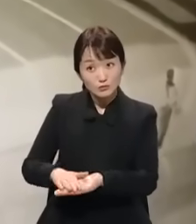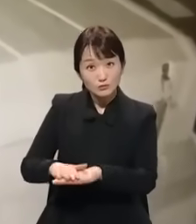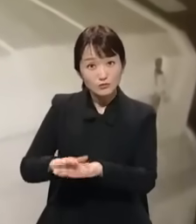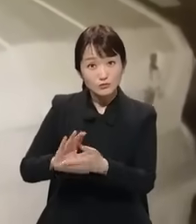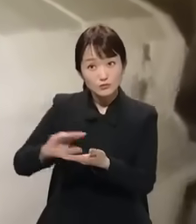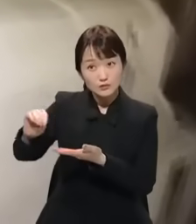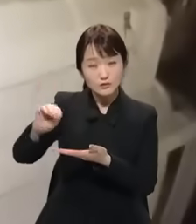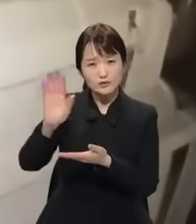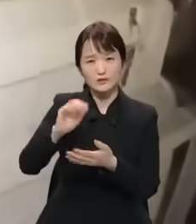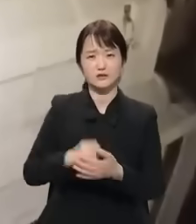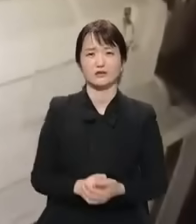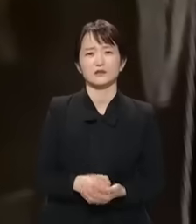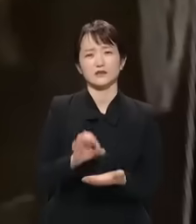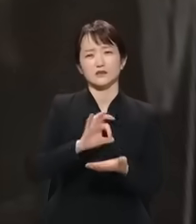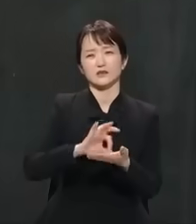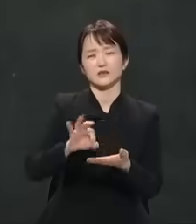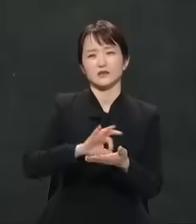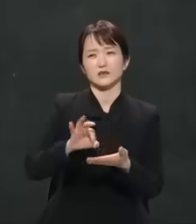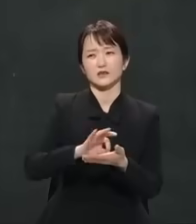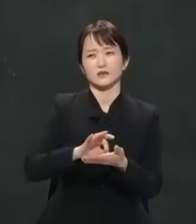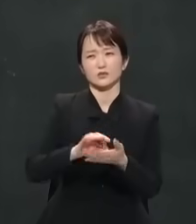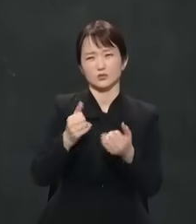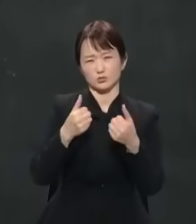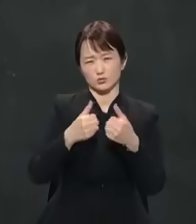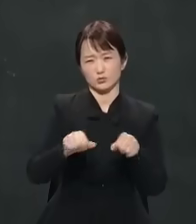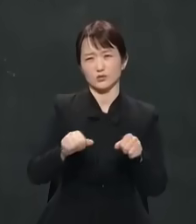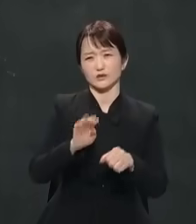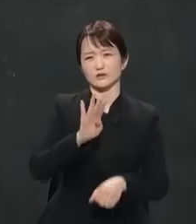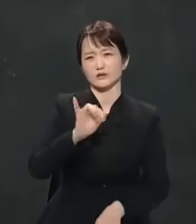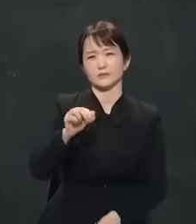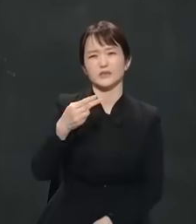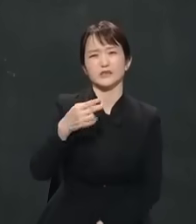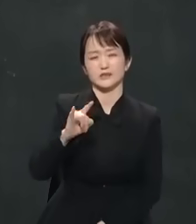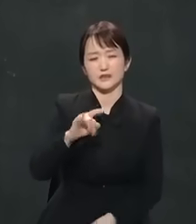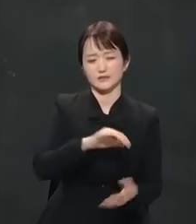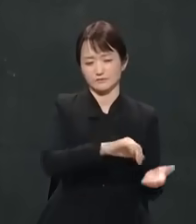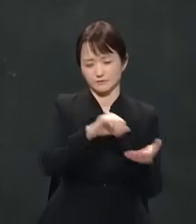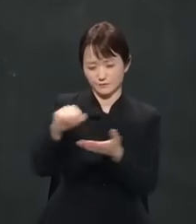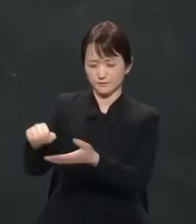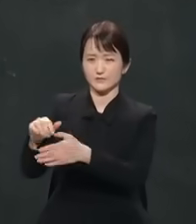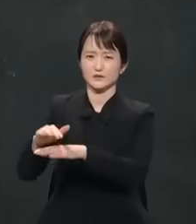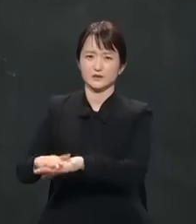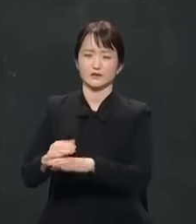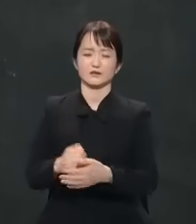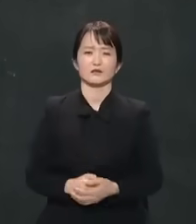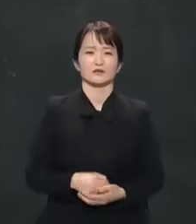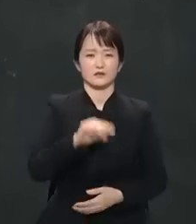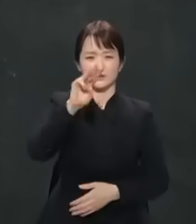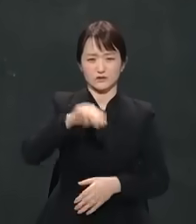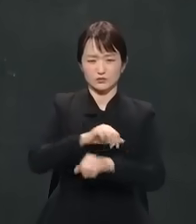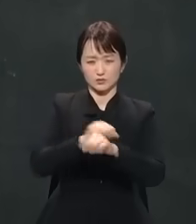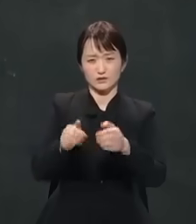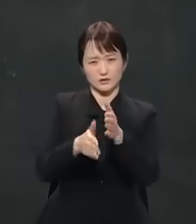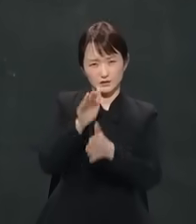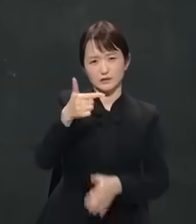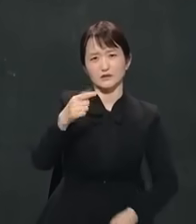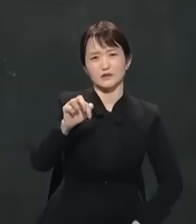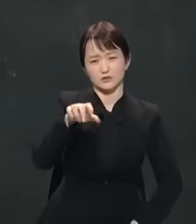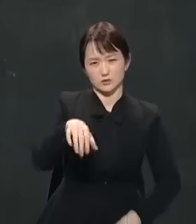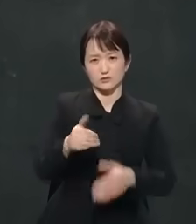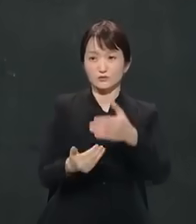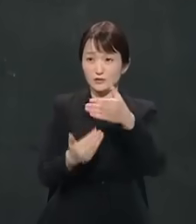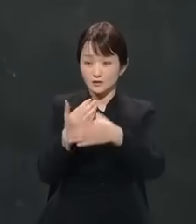아니라요. 쓰다 버린 비대였습니다. 저게 지난달 13일입니다. 이 광주광역시 남구에서 발생한 일인데 제보자가 자신의